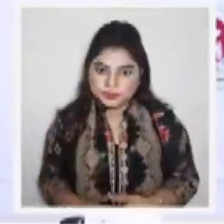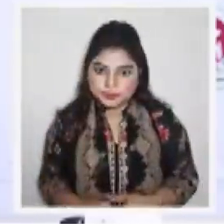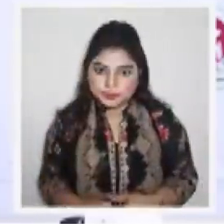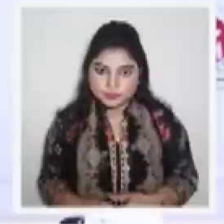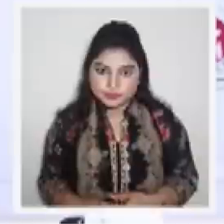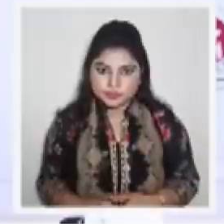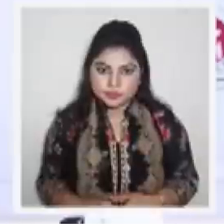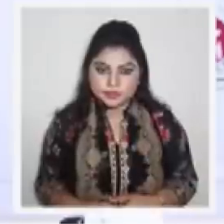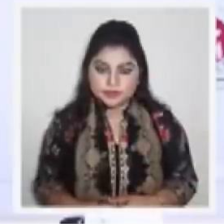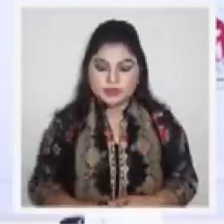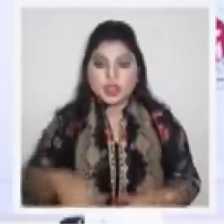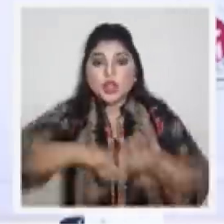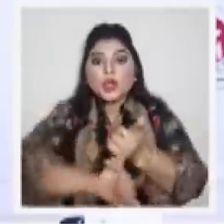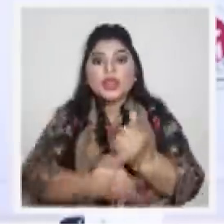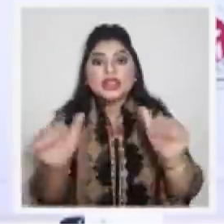হয়েছে